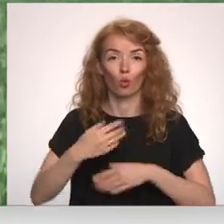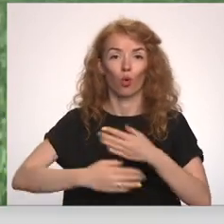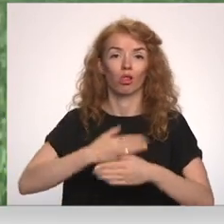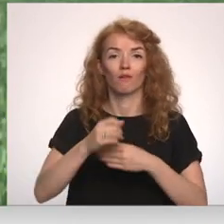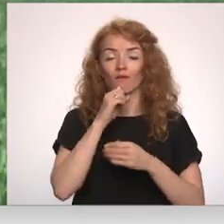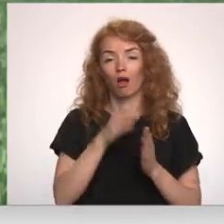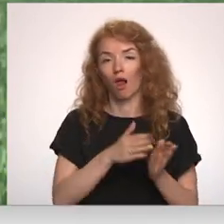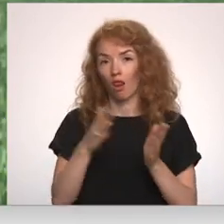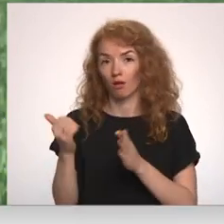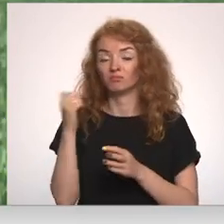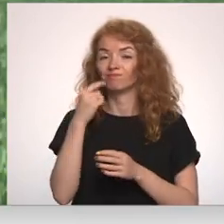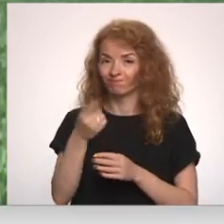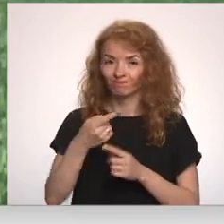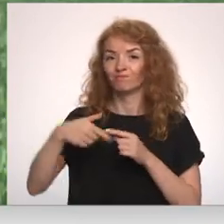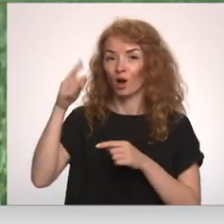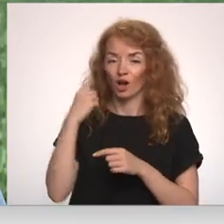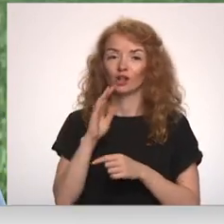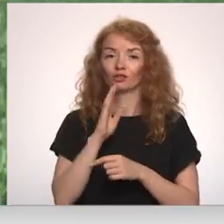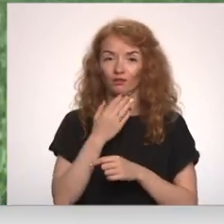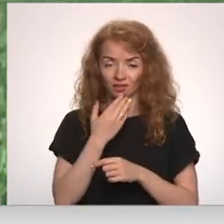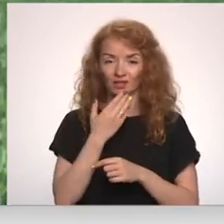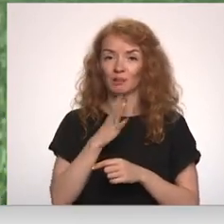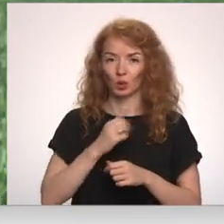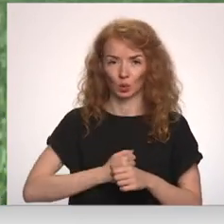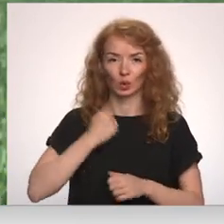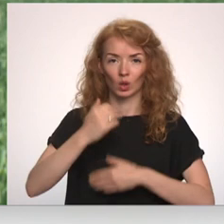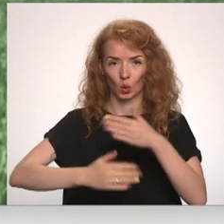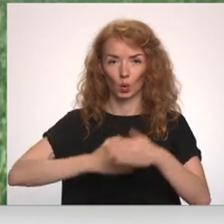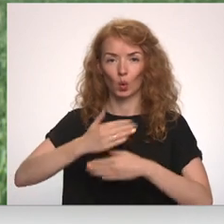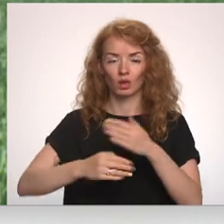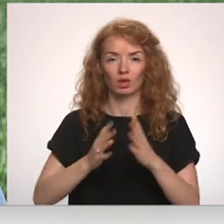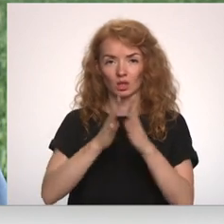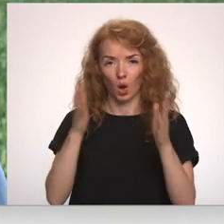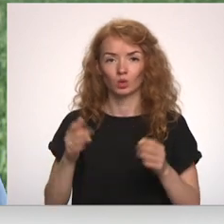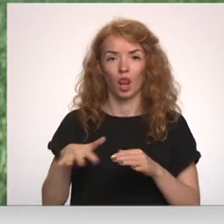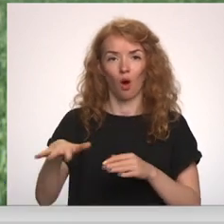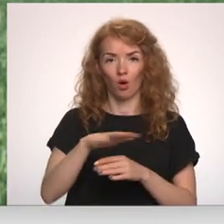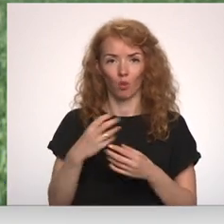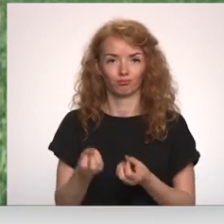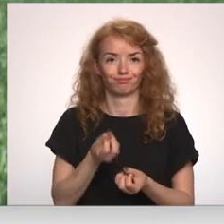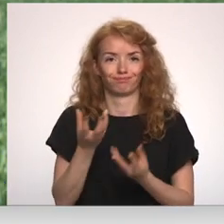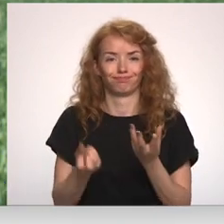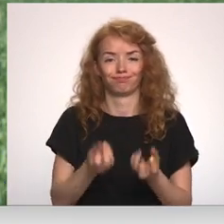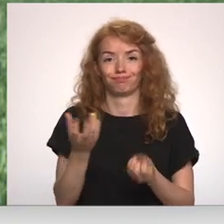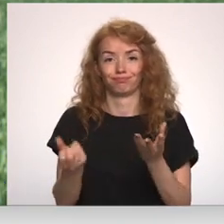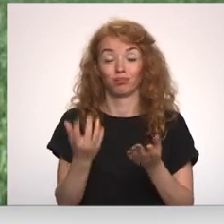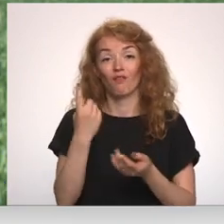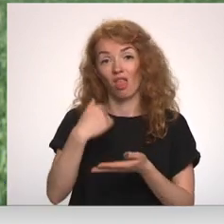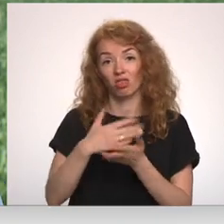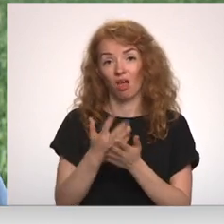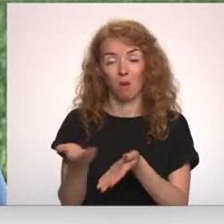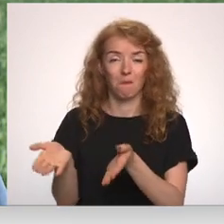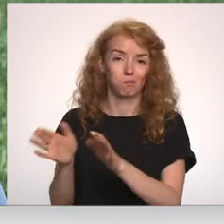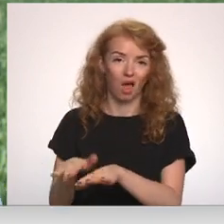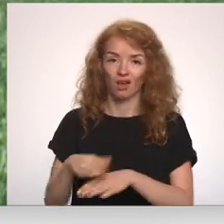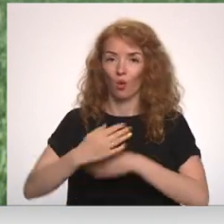vasarā, jā, ar to rudens kulšanu mums gāja grūti, liela daļa sadīga uz lauku. Viena daļa arī palika uz lauku